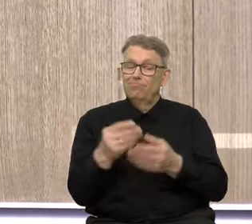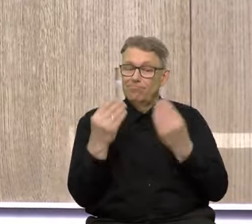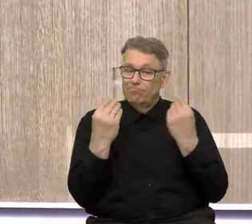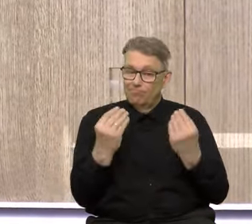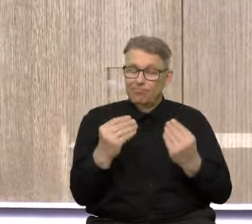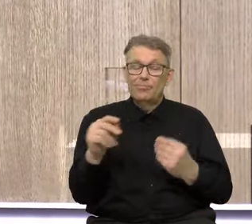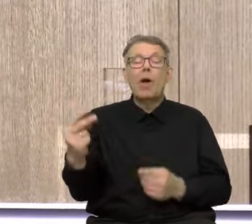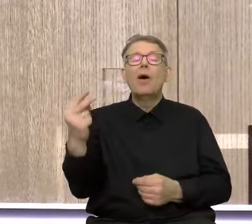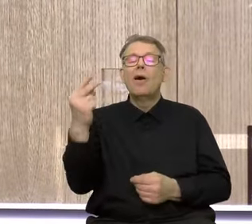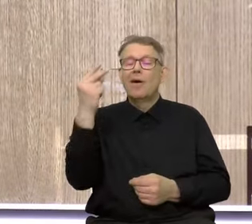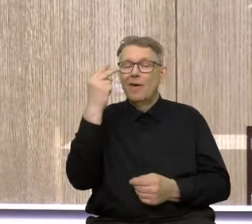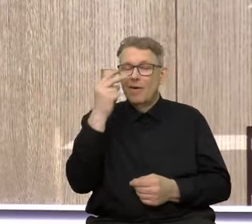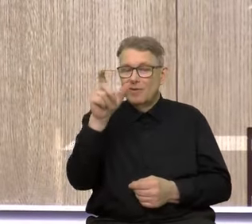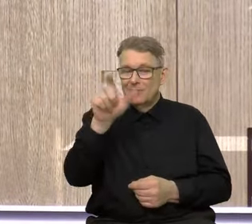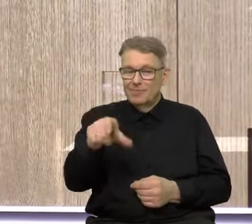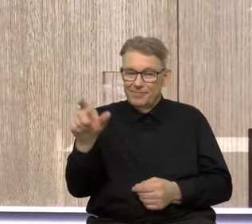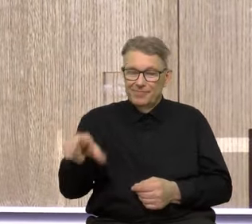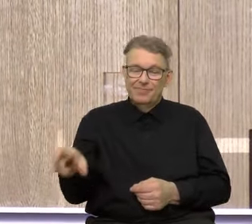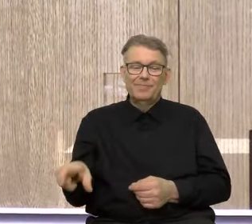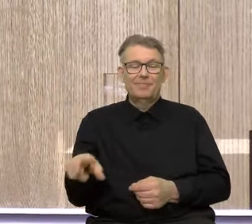zauważeni, dostrzeżeni.